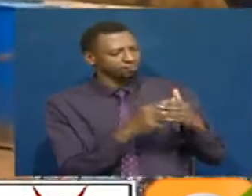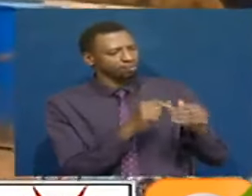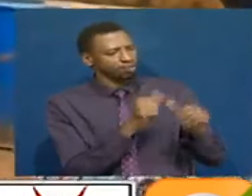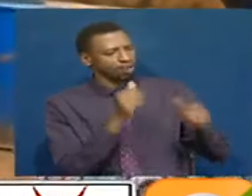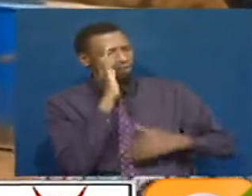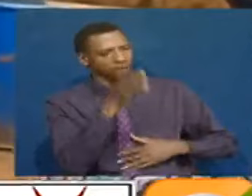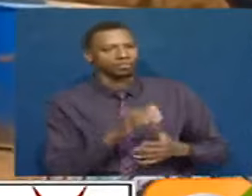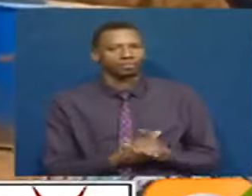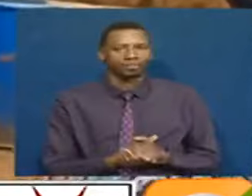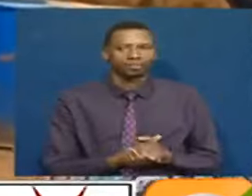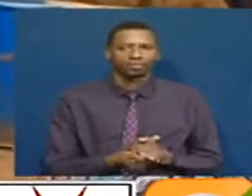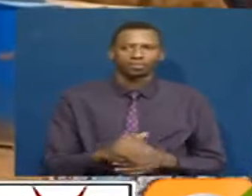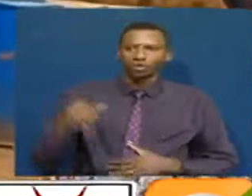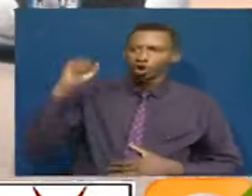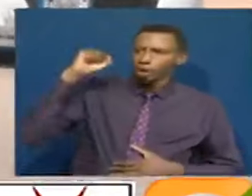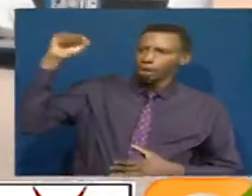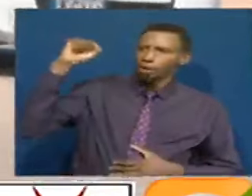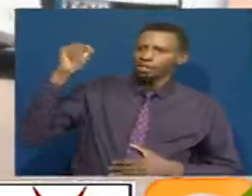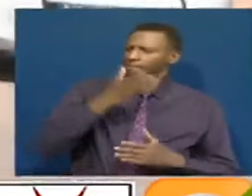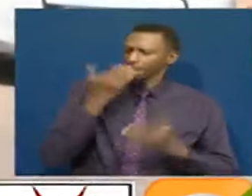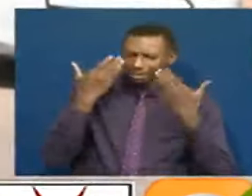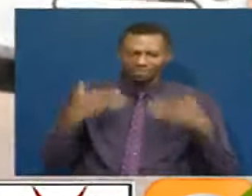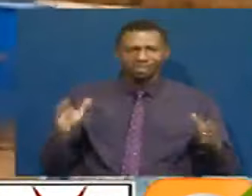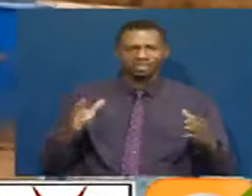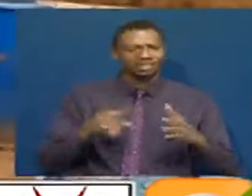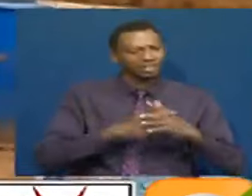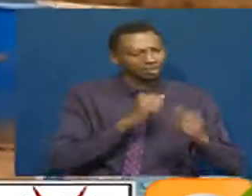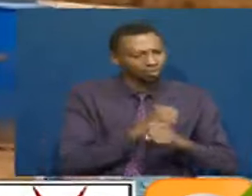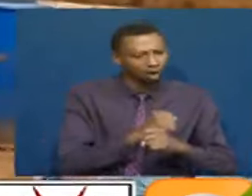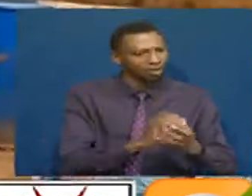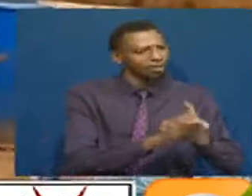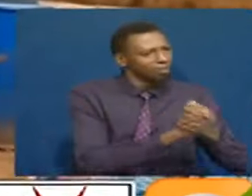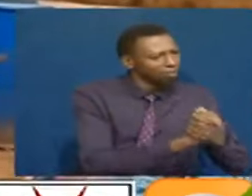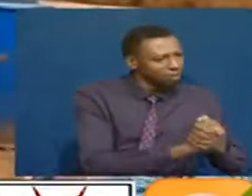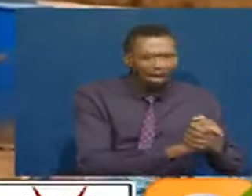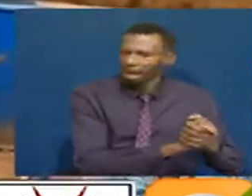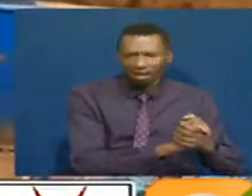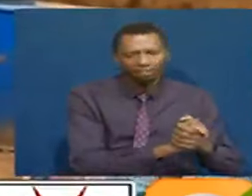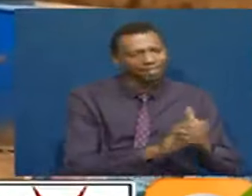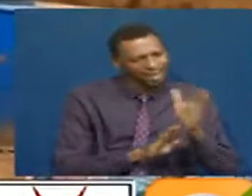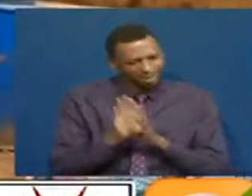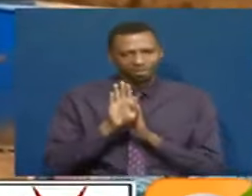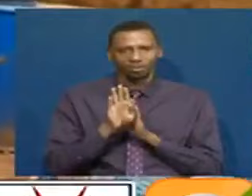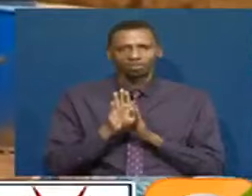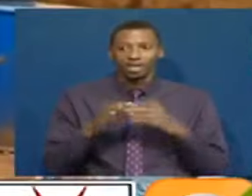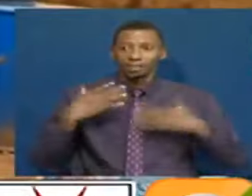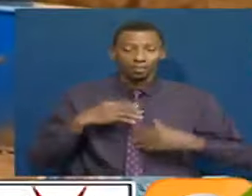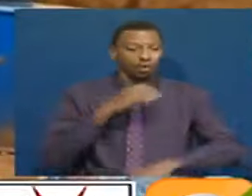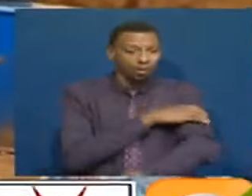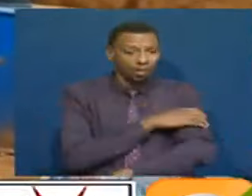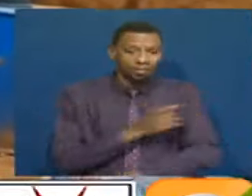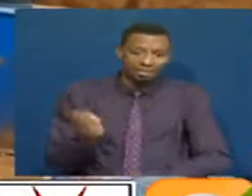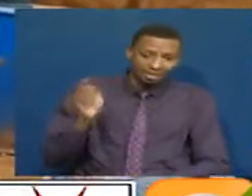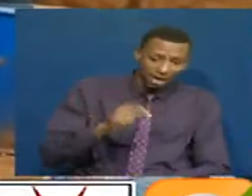Hii siasa sasa ishe. Na waanze kutufanyia kazi. Mtuzuletee salamu, mtuletee maendeleo. Unajua wabunge wa Bomet wakikuja kila mara,